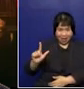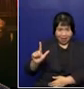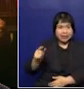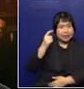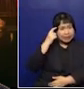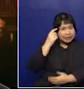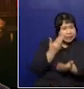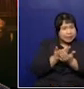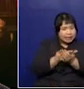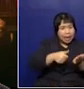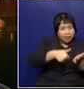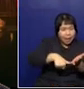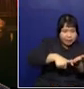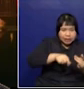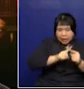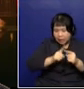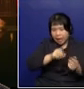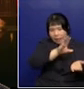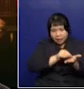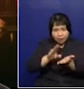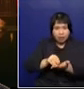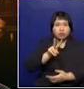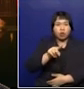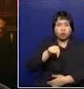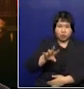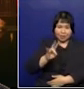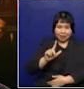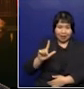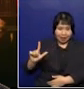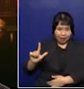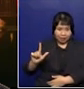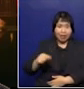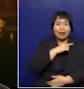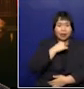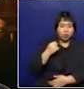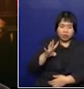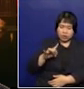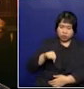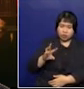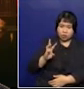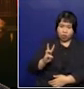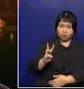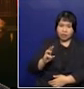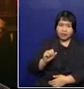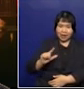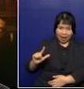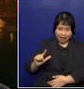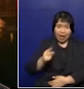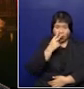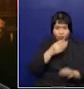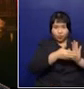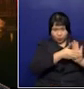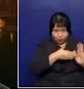เก็บเงินรายได้ 2.7 ล้านล้านฮะแล้วก็เป็นงบขาดดุล 460,000 นะแต่ 2.7 ถ้าไปดูสไลด์แผ่นต่อไป